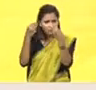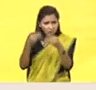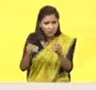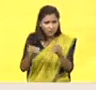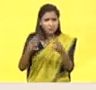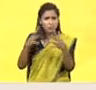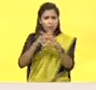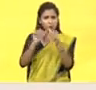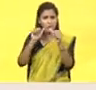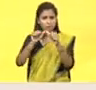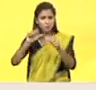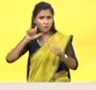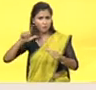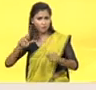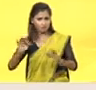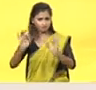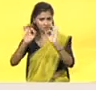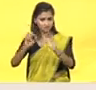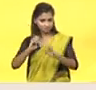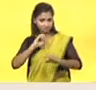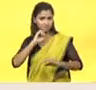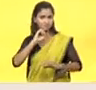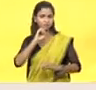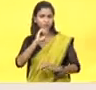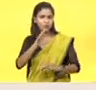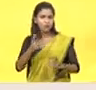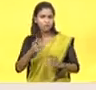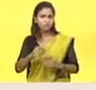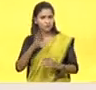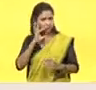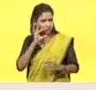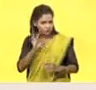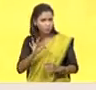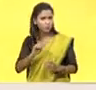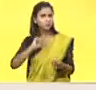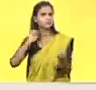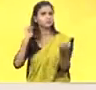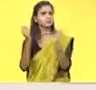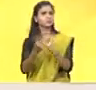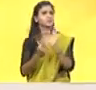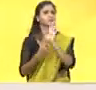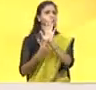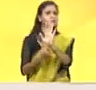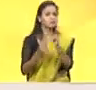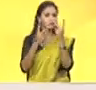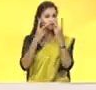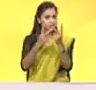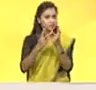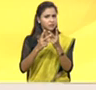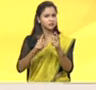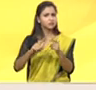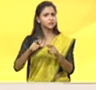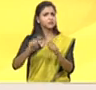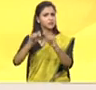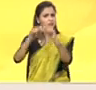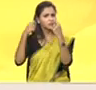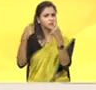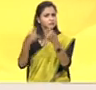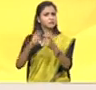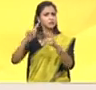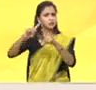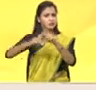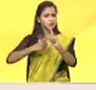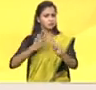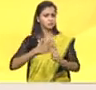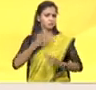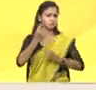संदेश सच्चाई में बदल कर दिखाया है। इस टीम ने जाबुआ के एक पार्क में कचरे